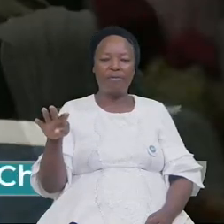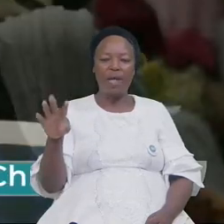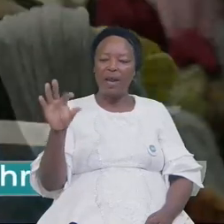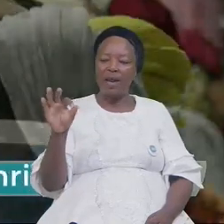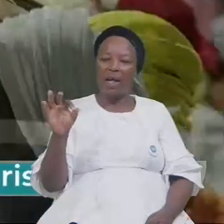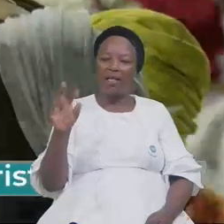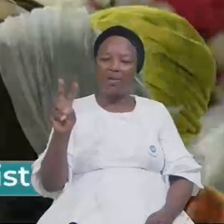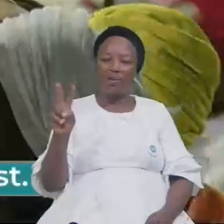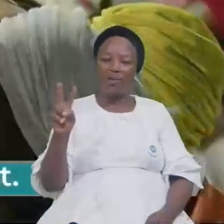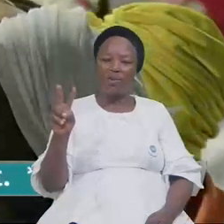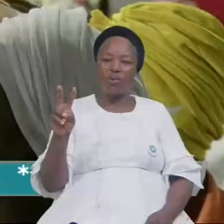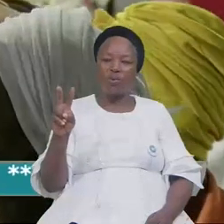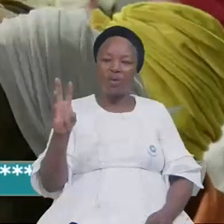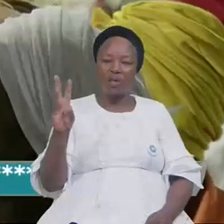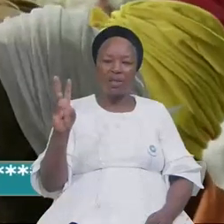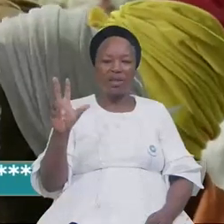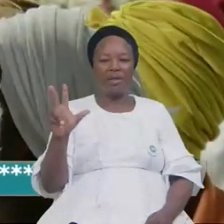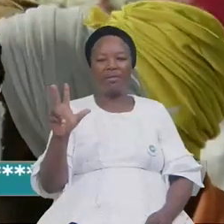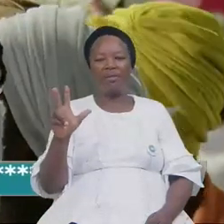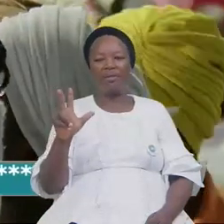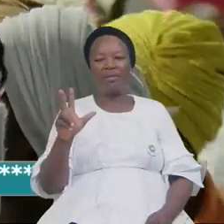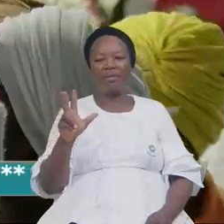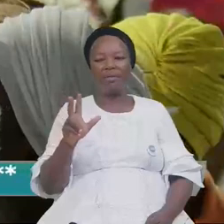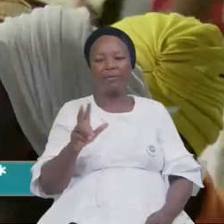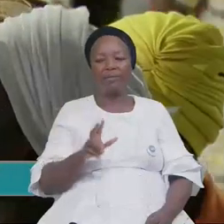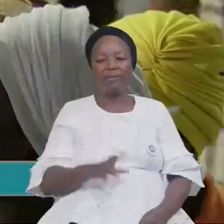92 63.